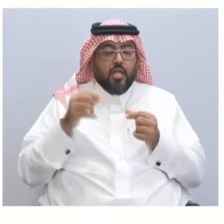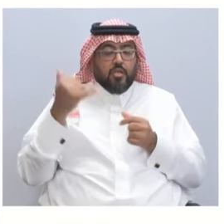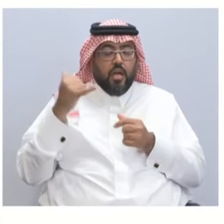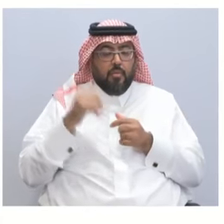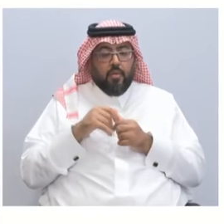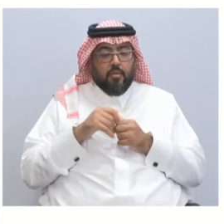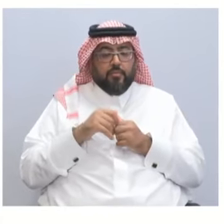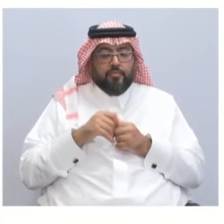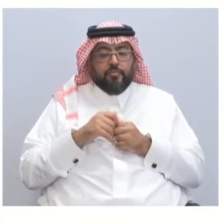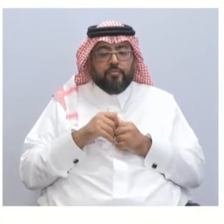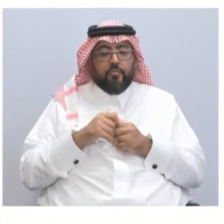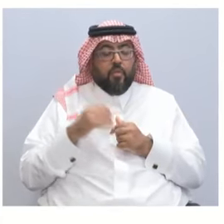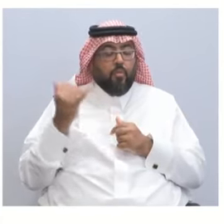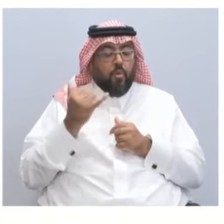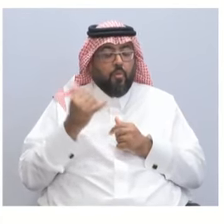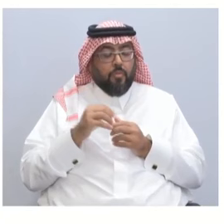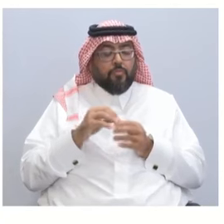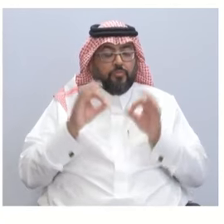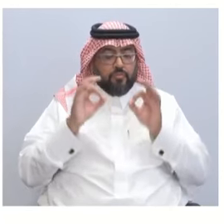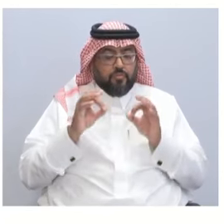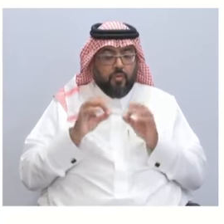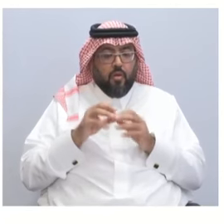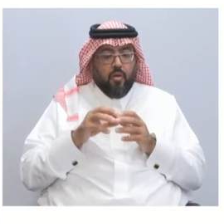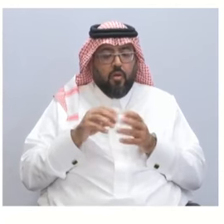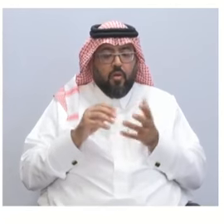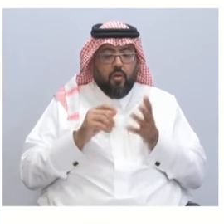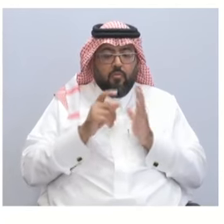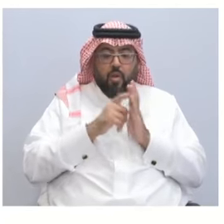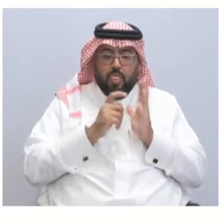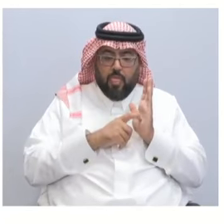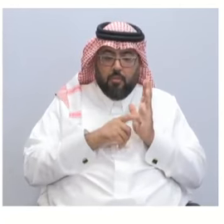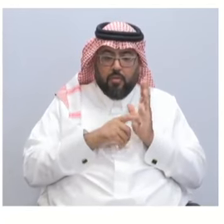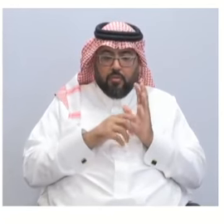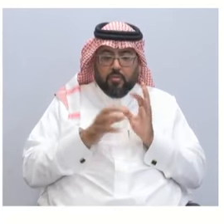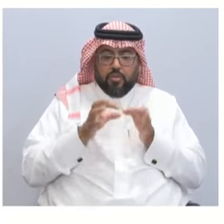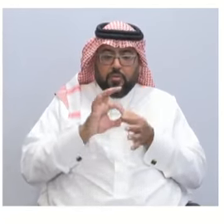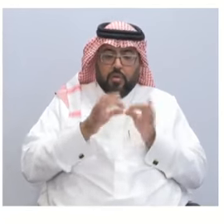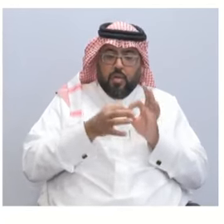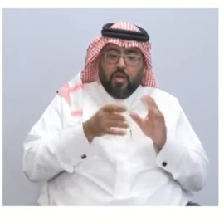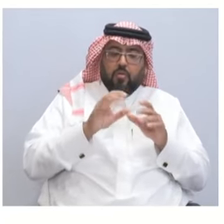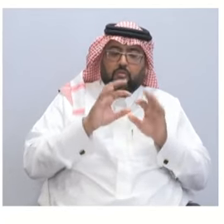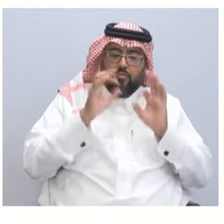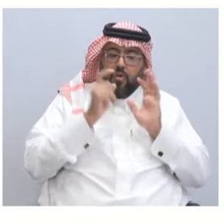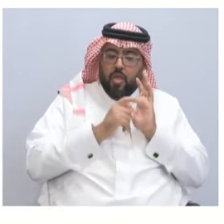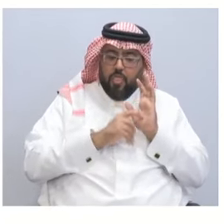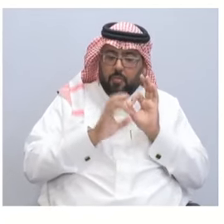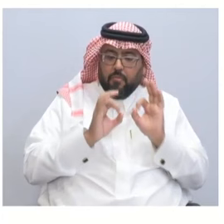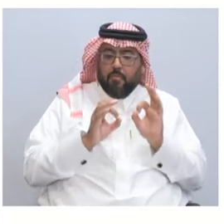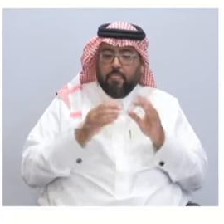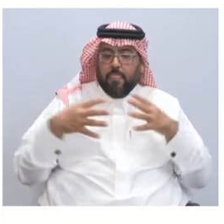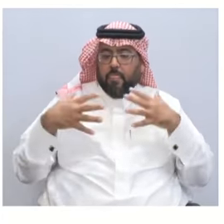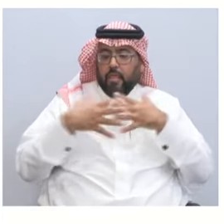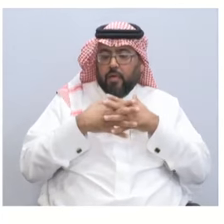العربيه حاجتها لاقامه منظمه تسهم في تحقيق